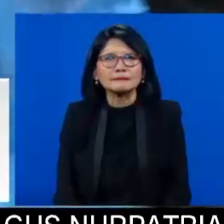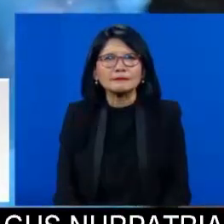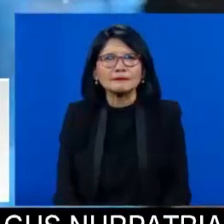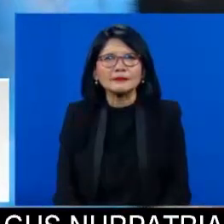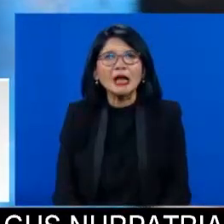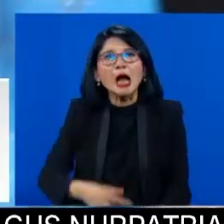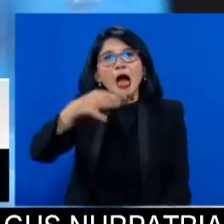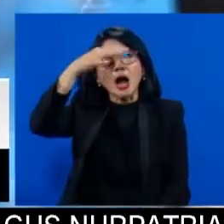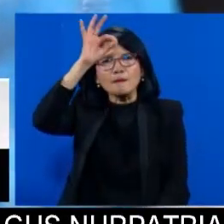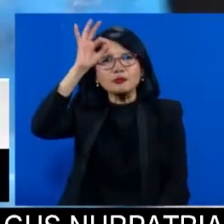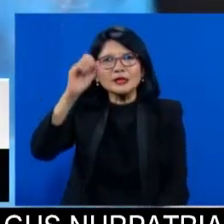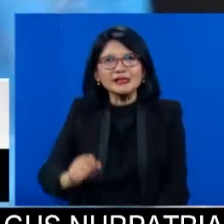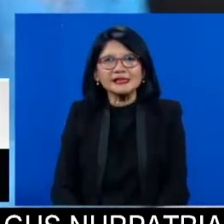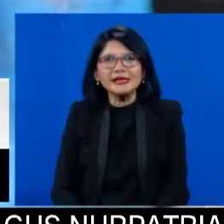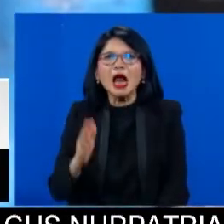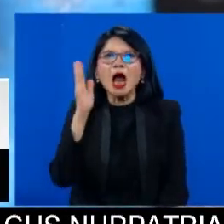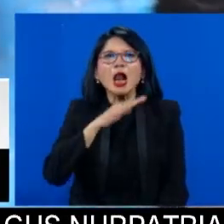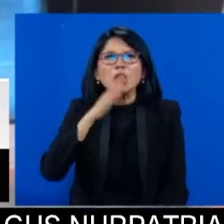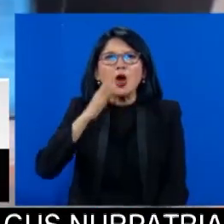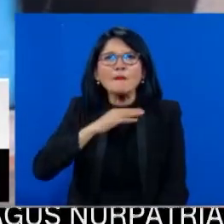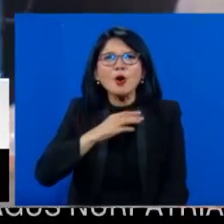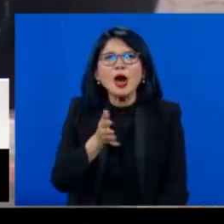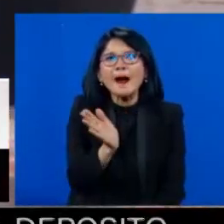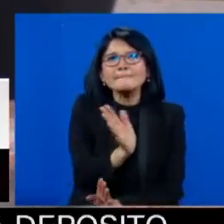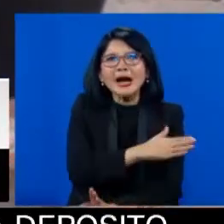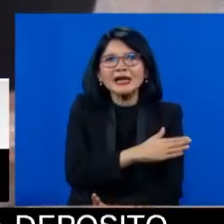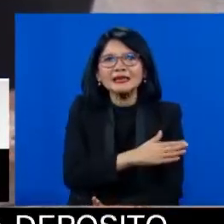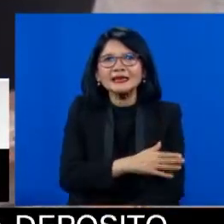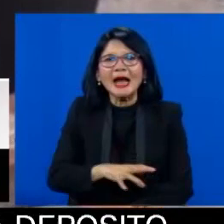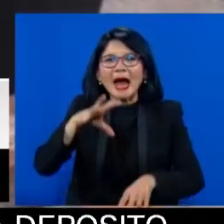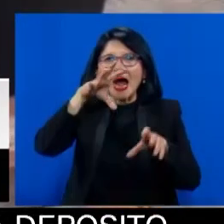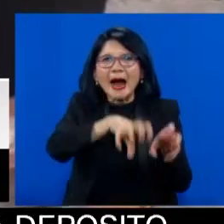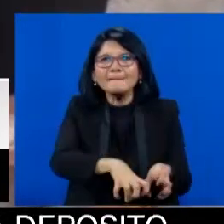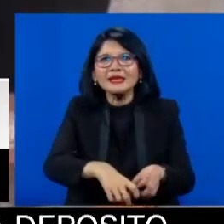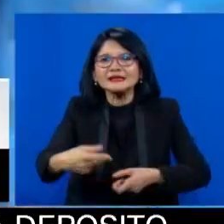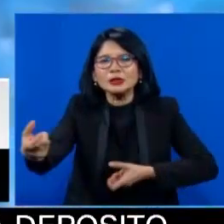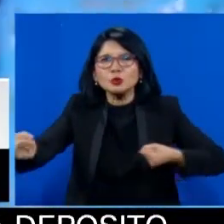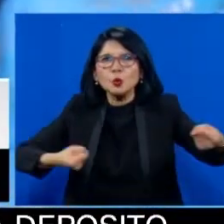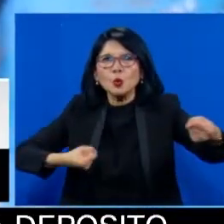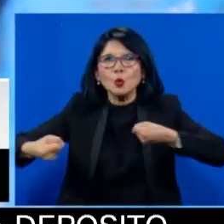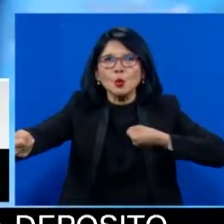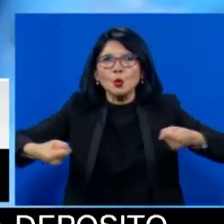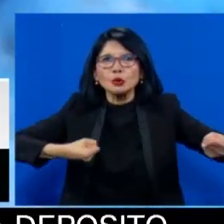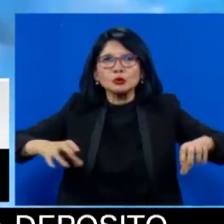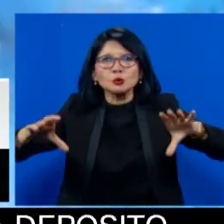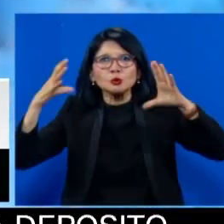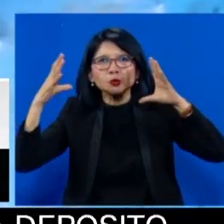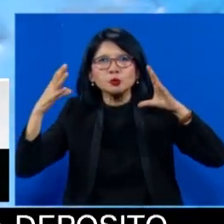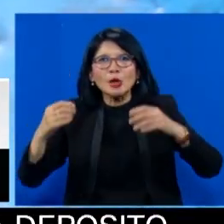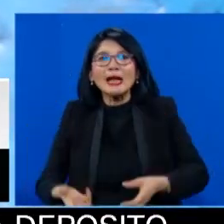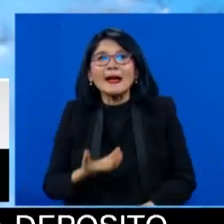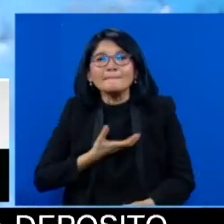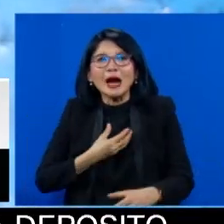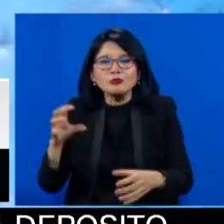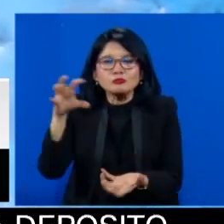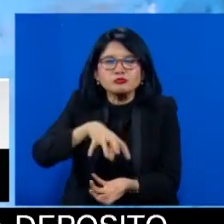Aparat kepolisian Resort Lombok Barat mengamankan sebuah truk yang dilaporkan oleh warga akan melakukan aksi penimbunan BBM di sebuah